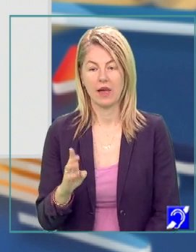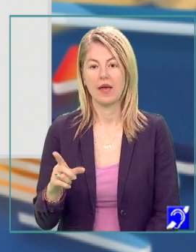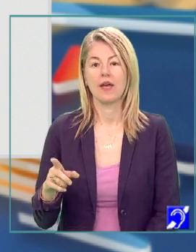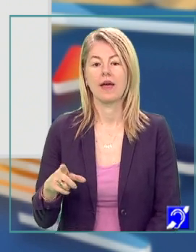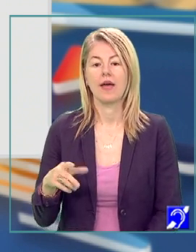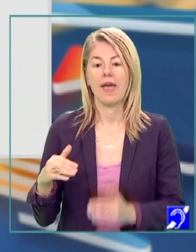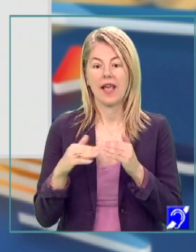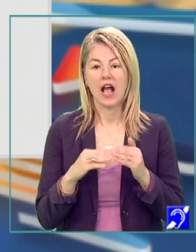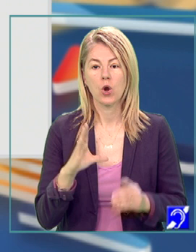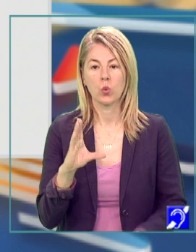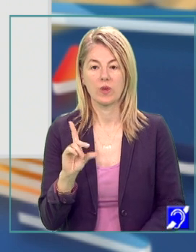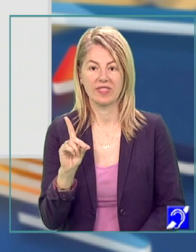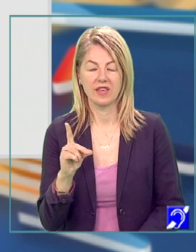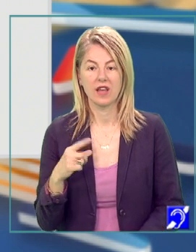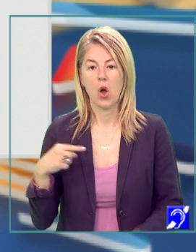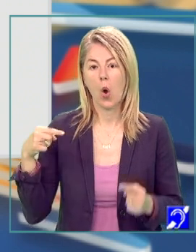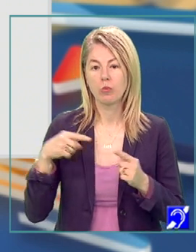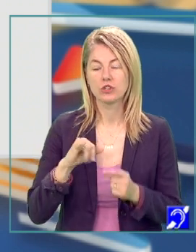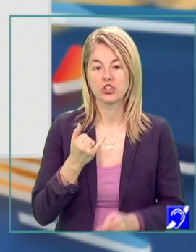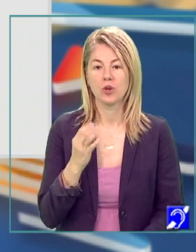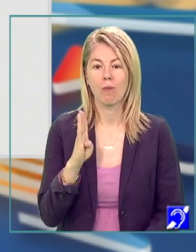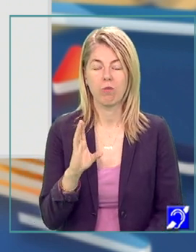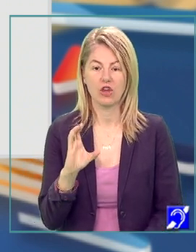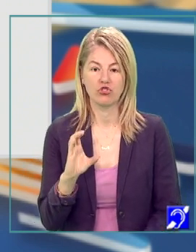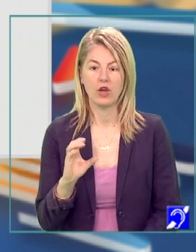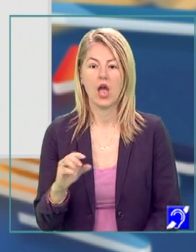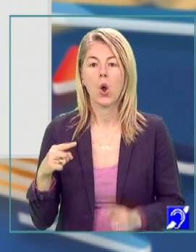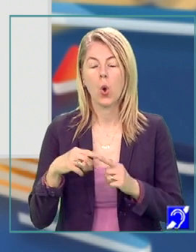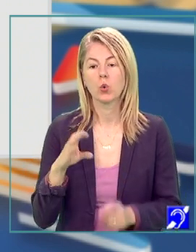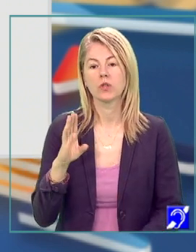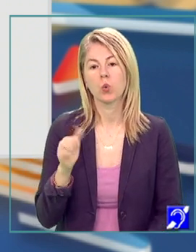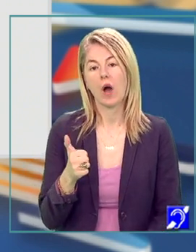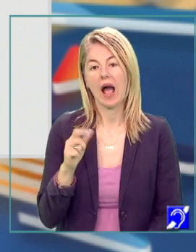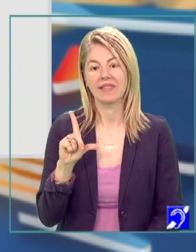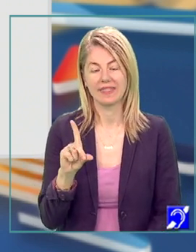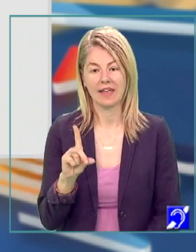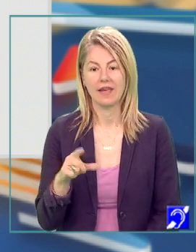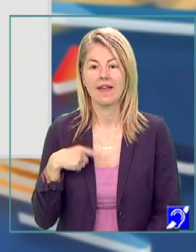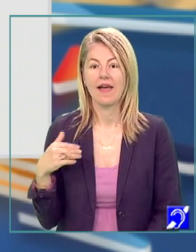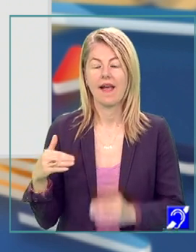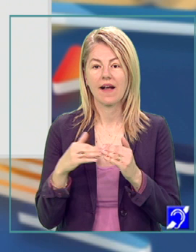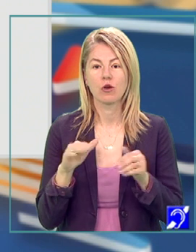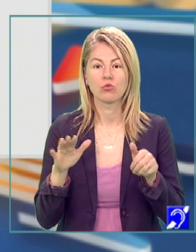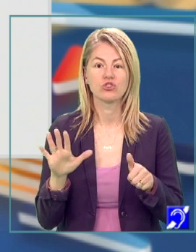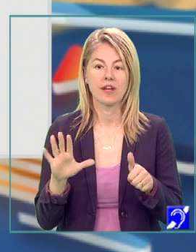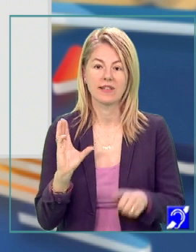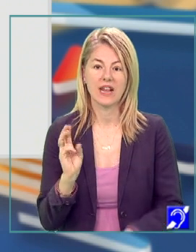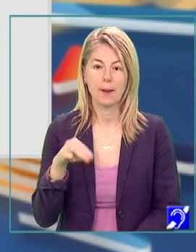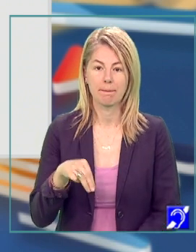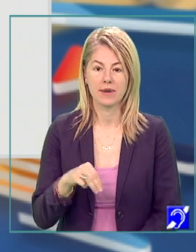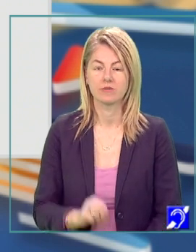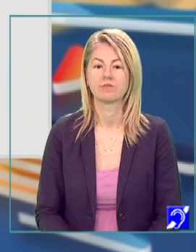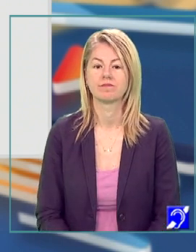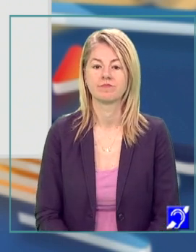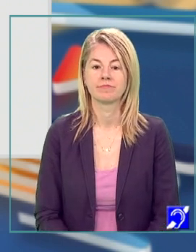congruent cu CD, ca laturi opuse, și BC congruent cu AD și egale cu câte 6 cm, ca laturi